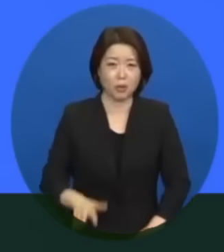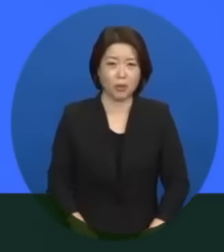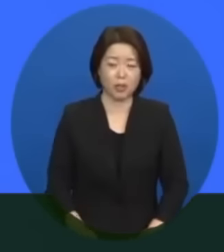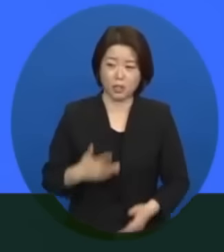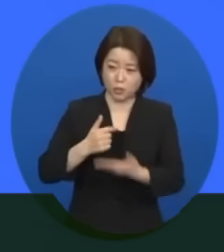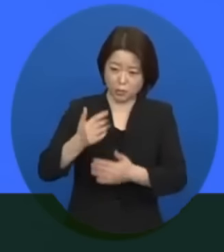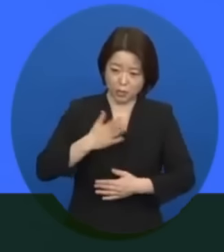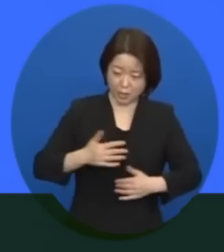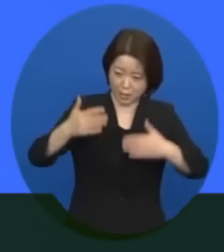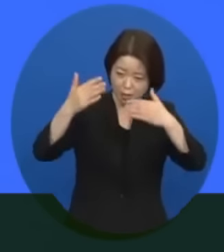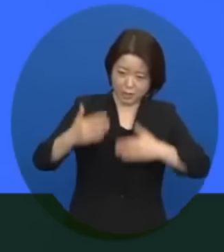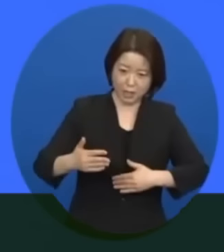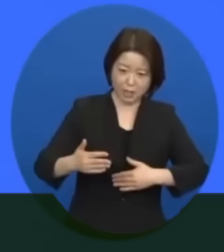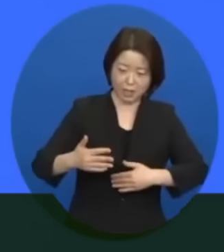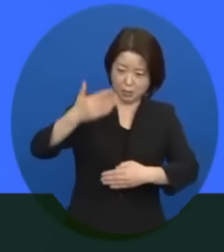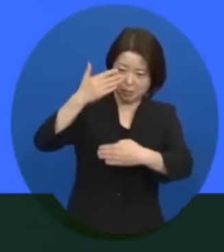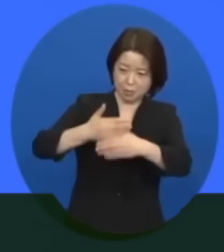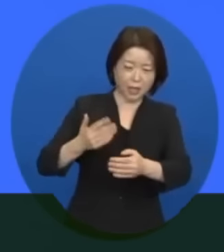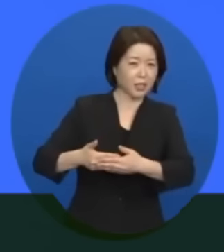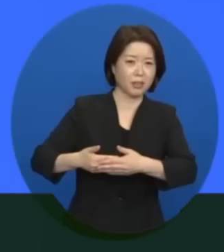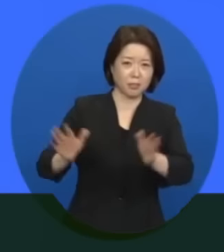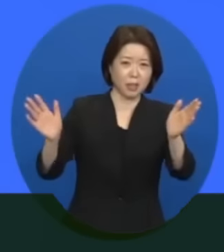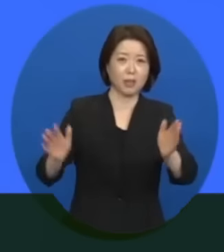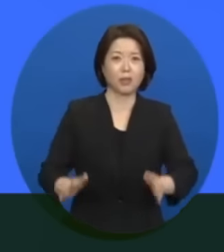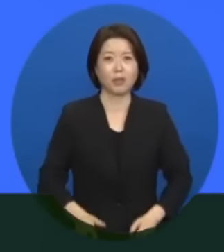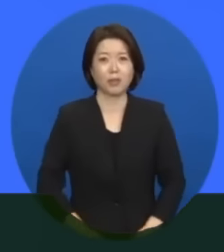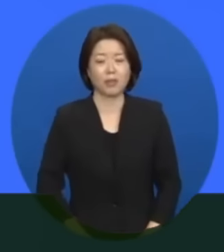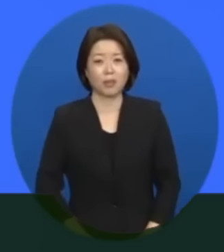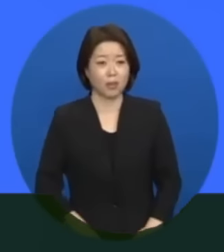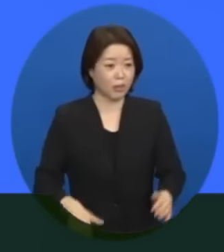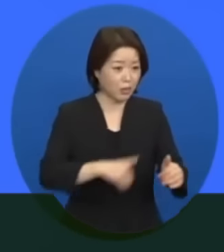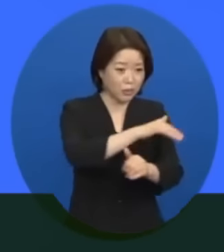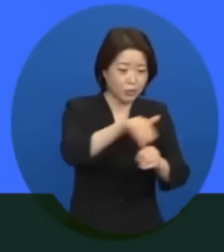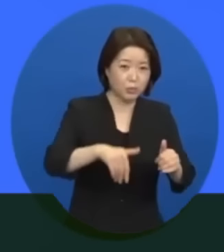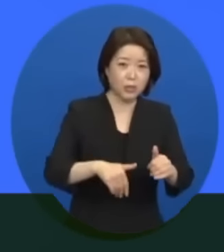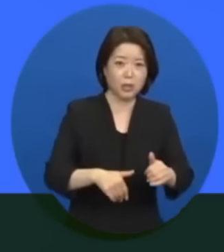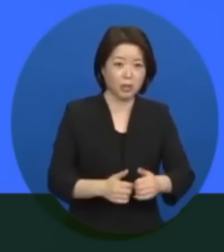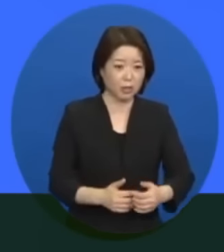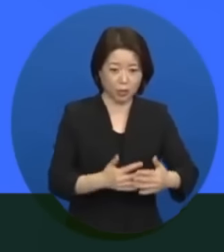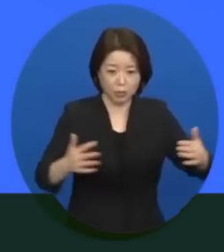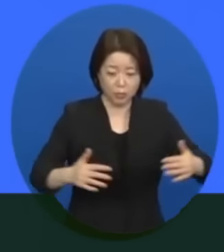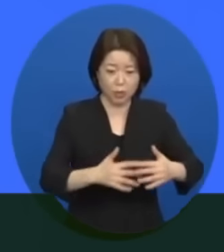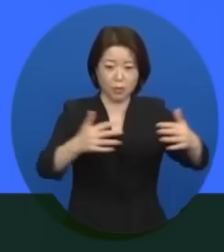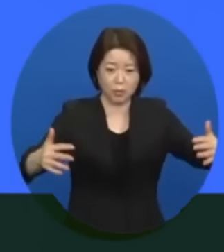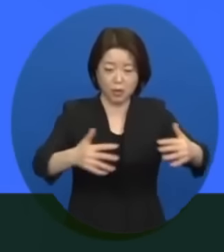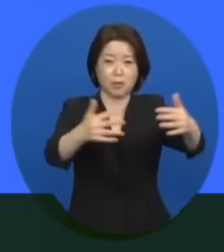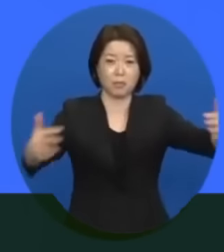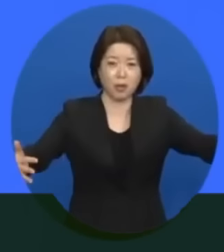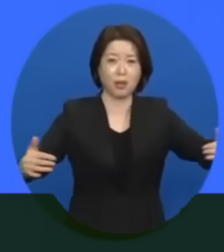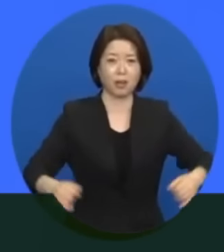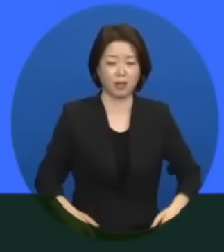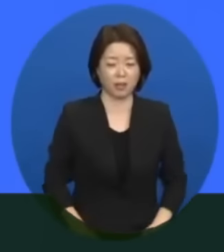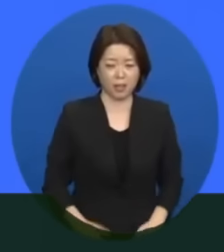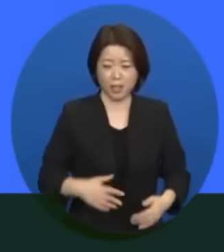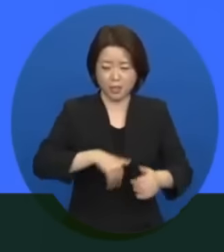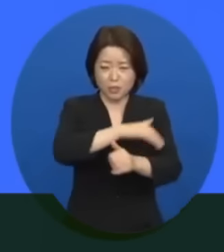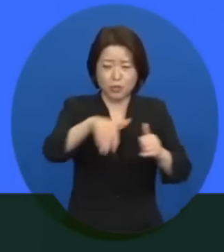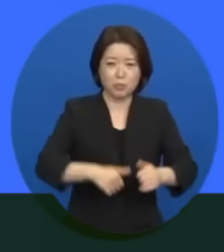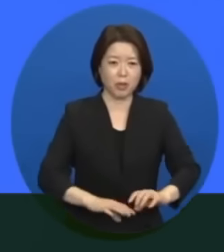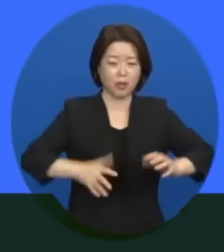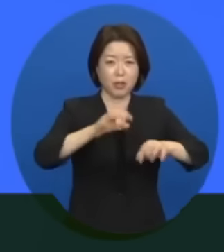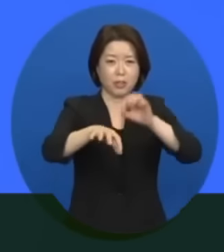제거하고 주변과 이제 막 한계가 막 이제 너무 막 경계가 넘어섰어요 주변과 열방을 위해